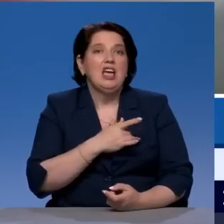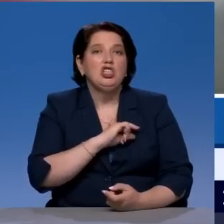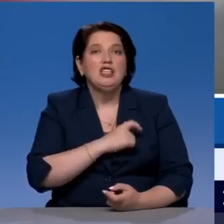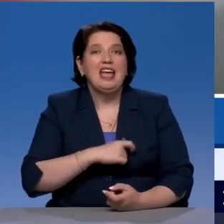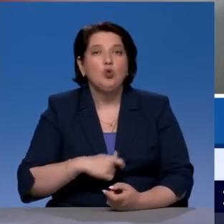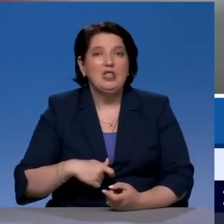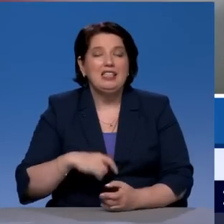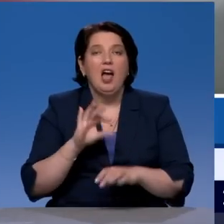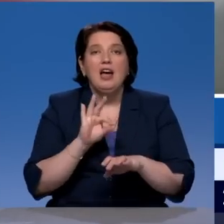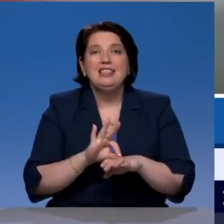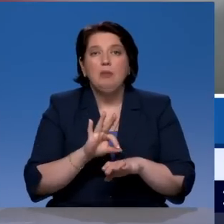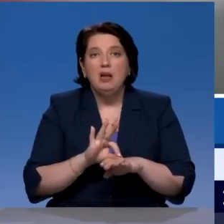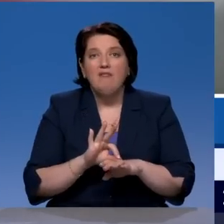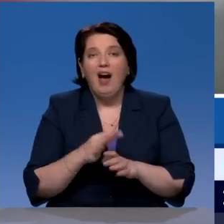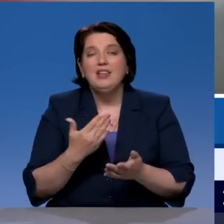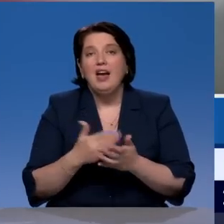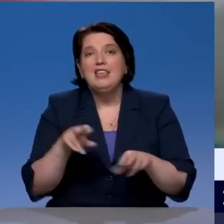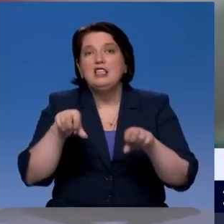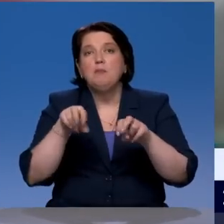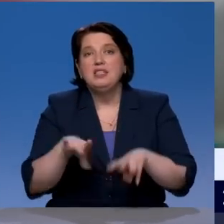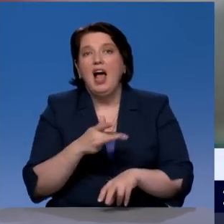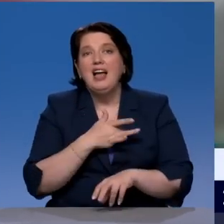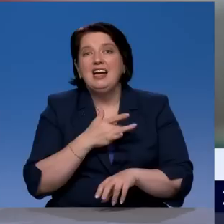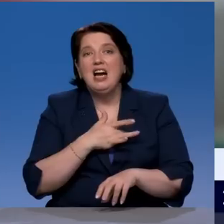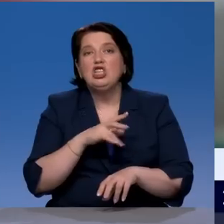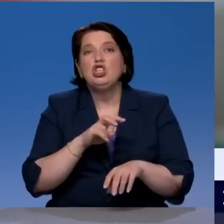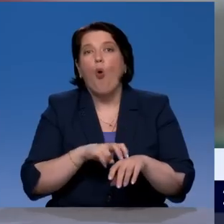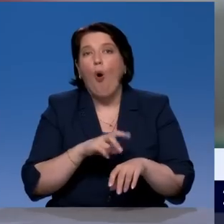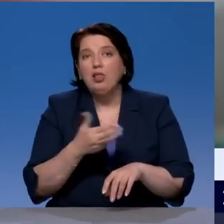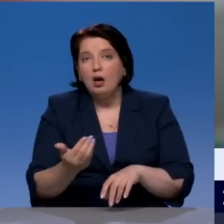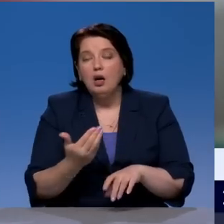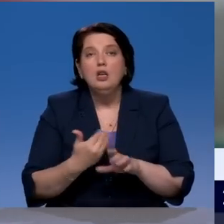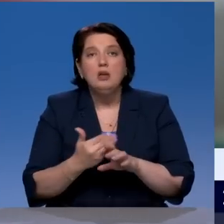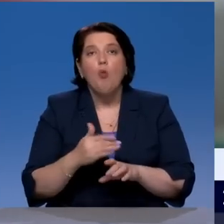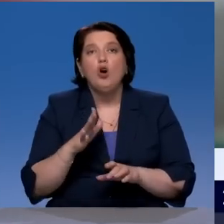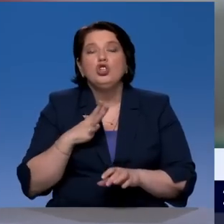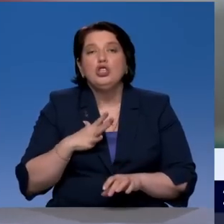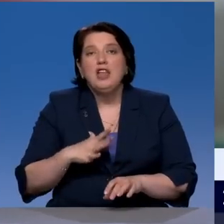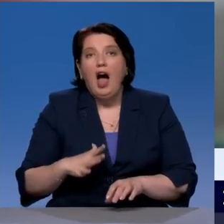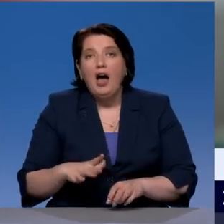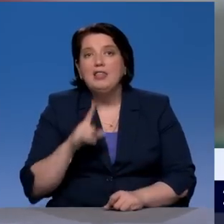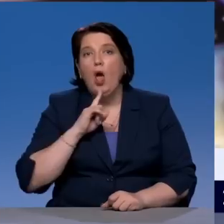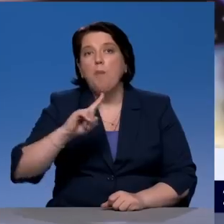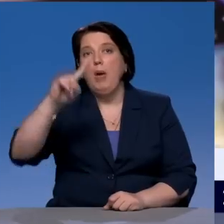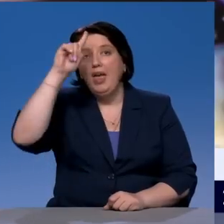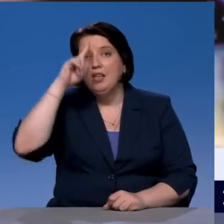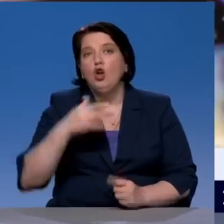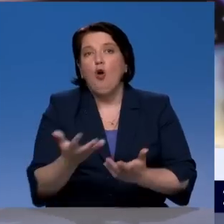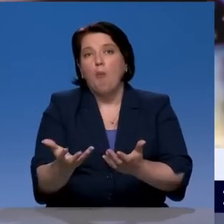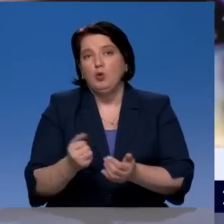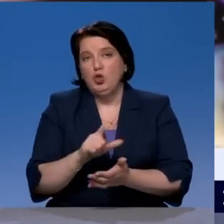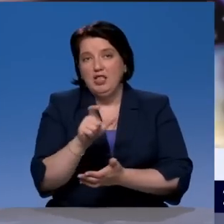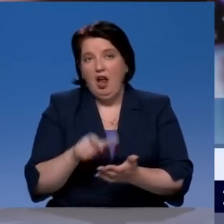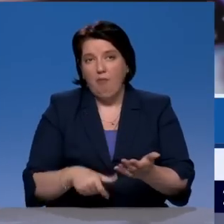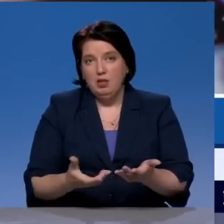можно, ну, наверное, там, месяц точно. Да? Николай Федорович, как этот вопрос решить? Можно как-то избавиться от, извините за выражение, от,